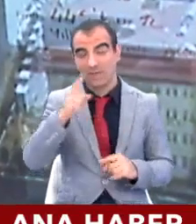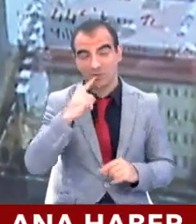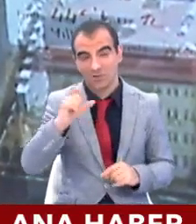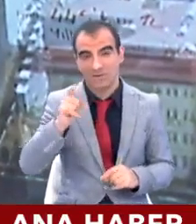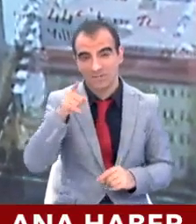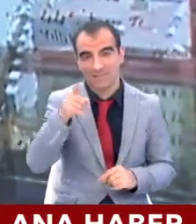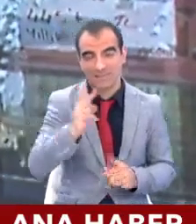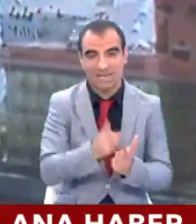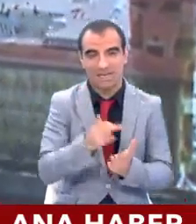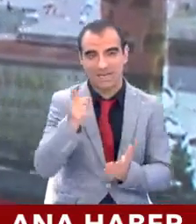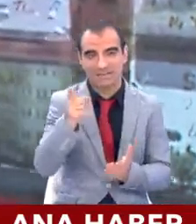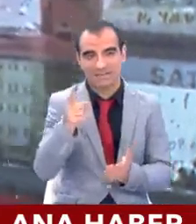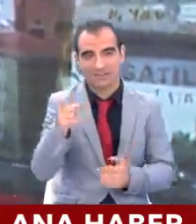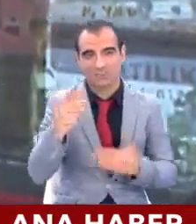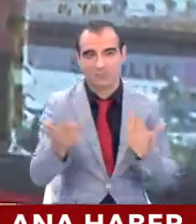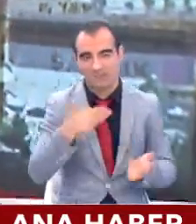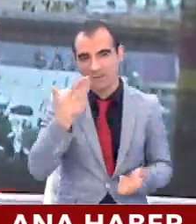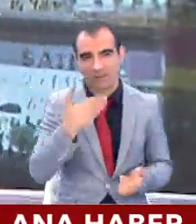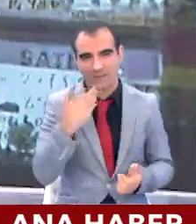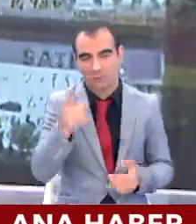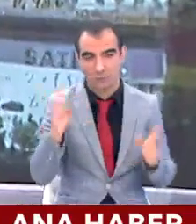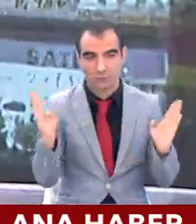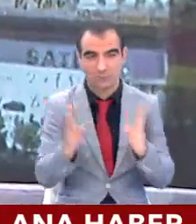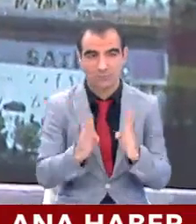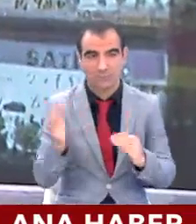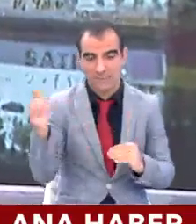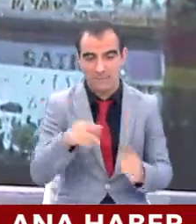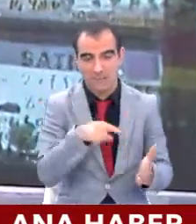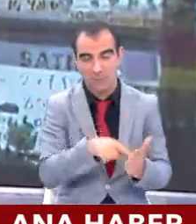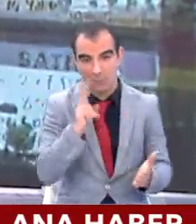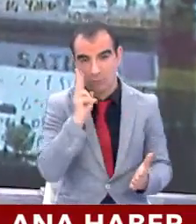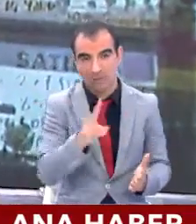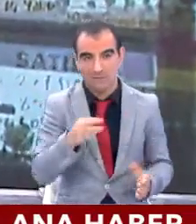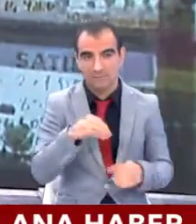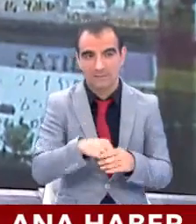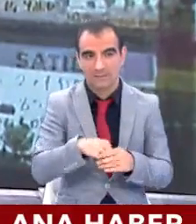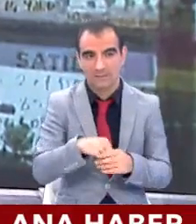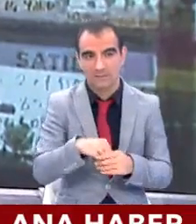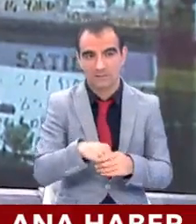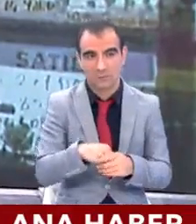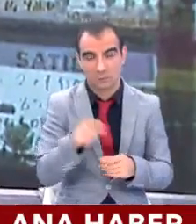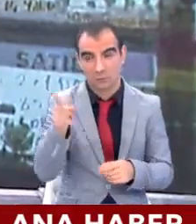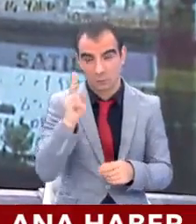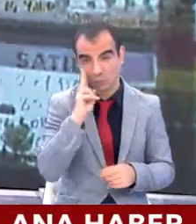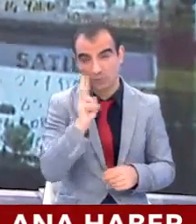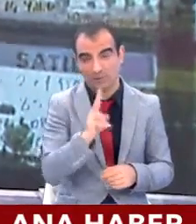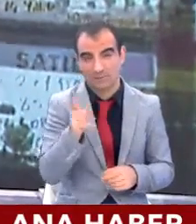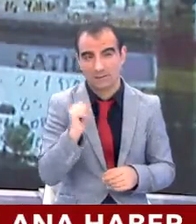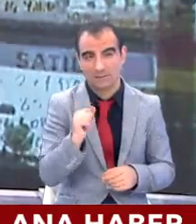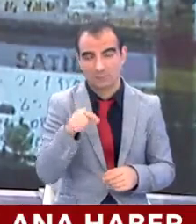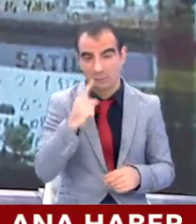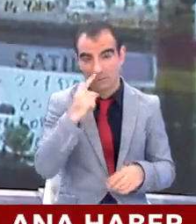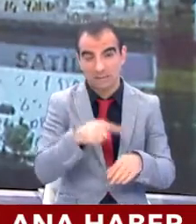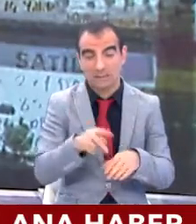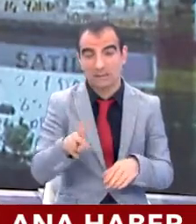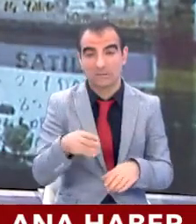sizde Kararı siz verin Bunu niye anlatıyorum mukayeseyi denilen noktayı göstermek için şuraya bakar mısınız şuraya bakın bu